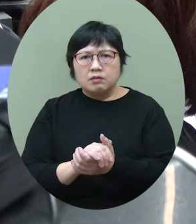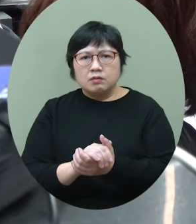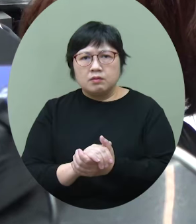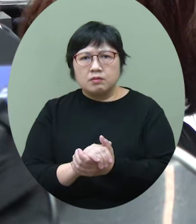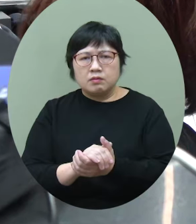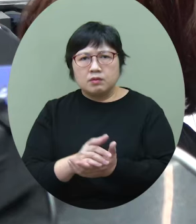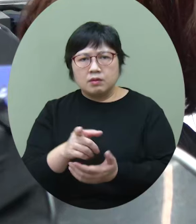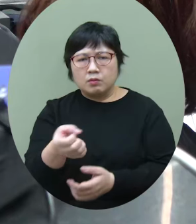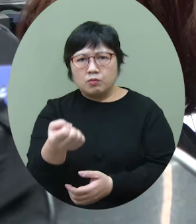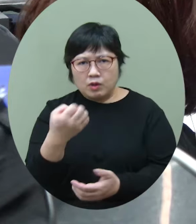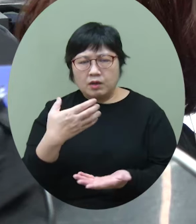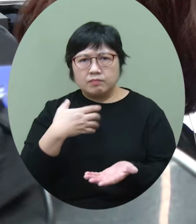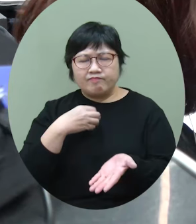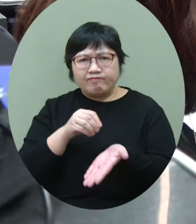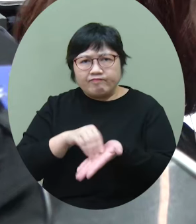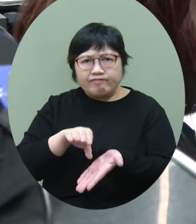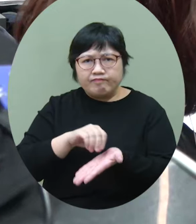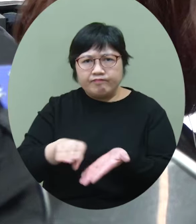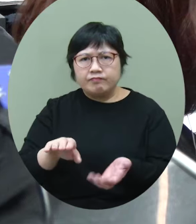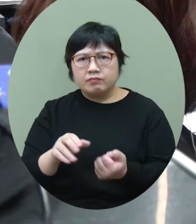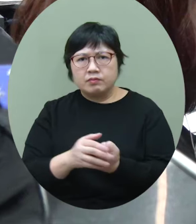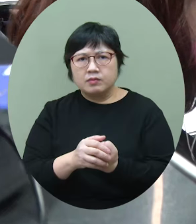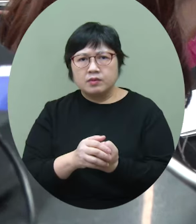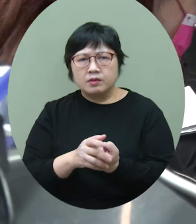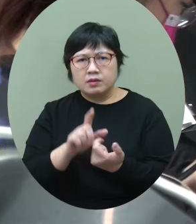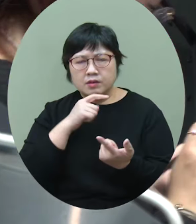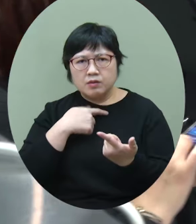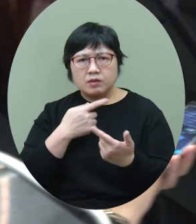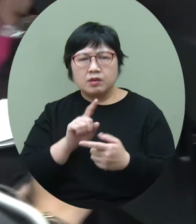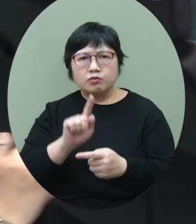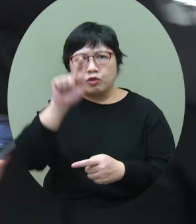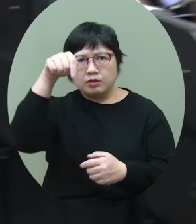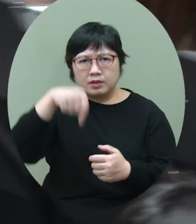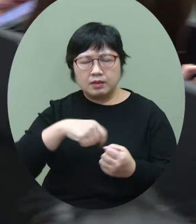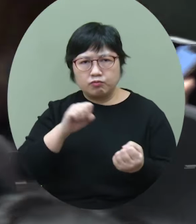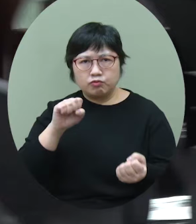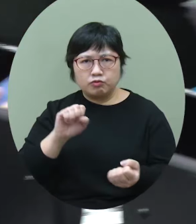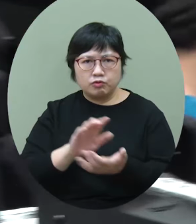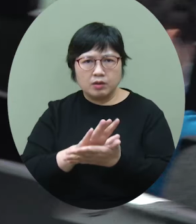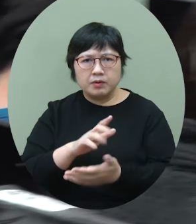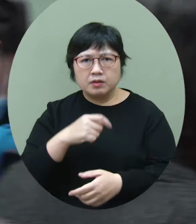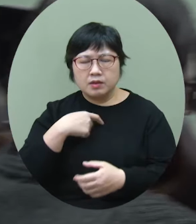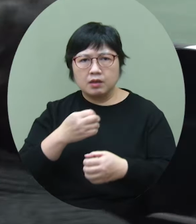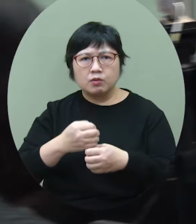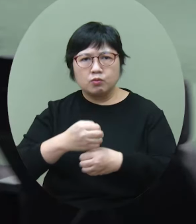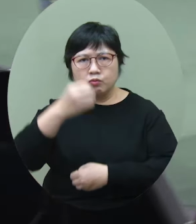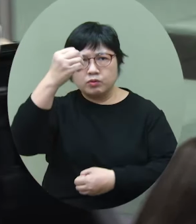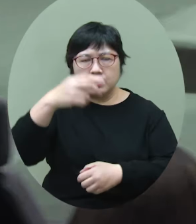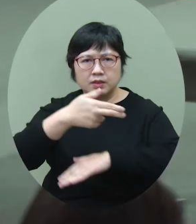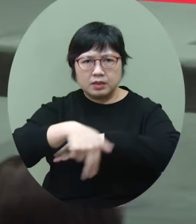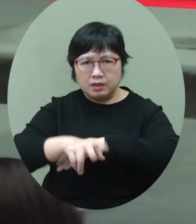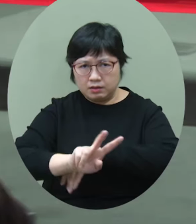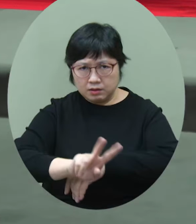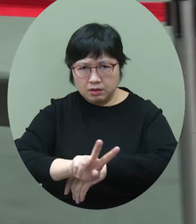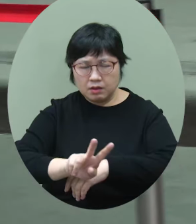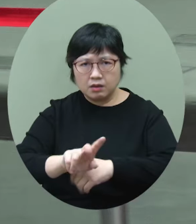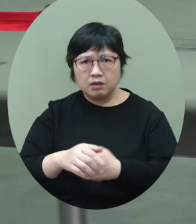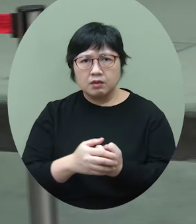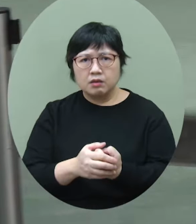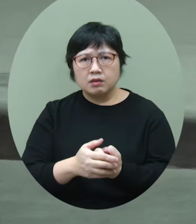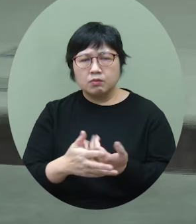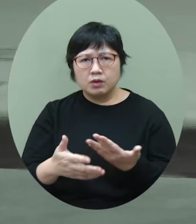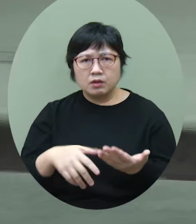你們就說未確認有沒有這個垂直傳播的風險，但是呢他們的喉管設計是一樣，會不會都會